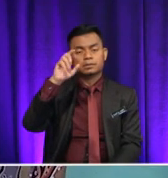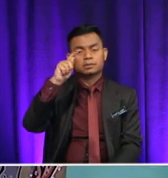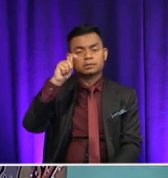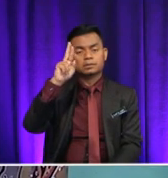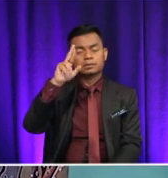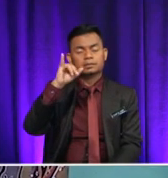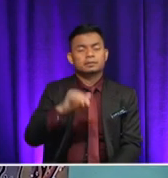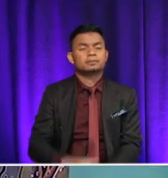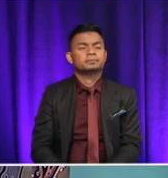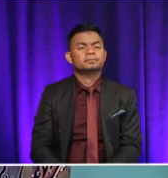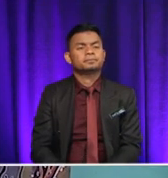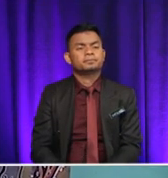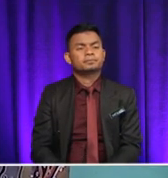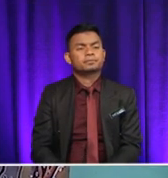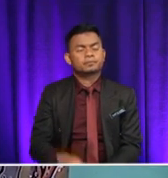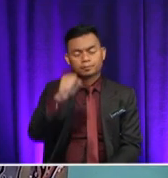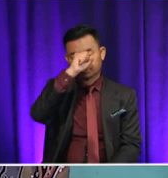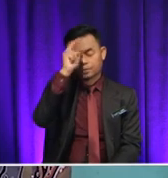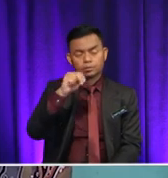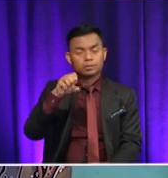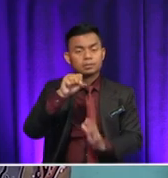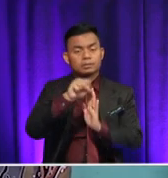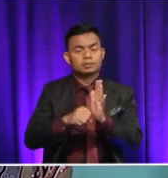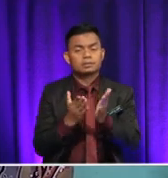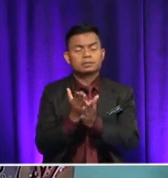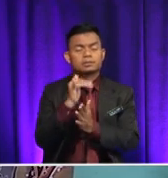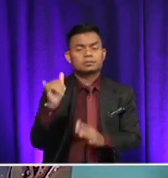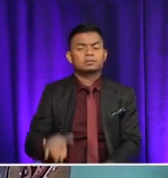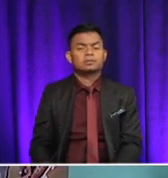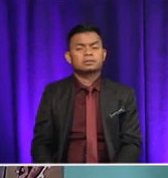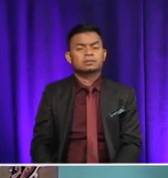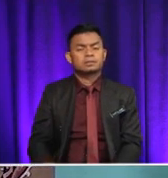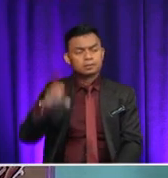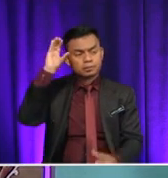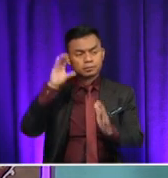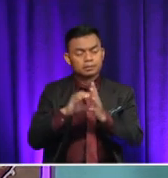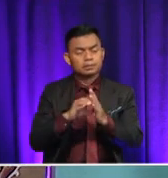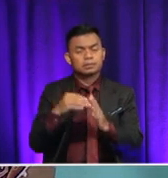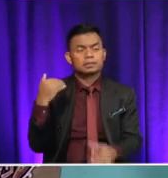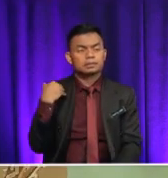isometrinya raja di bawah menunjukkan lukisan optografi